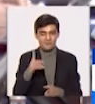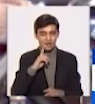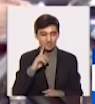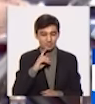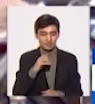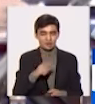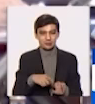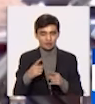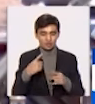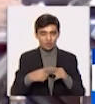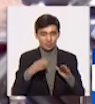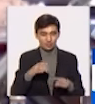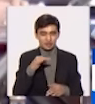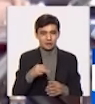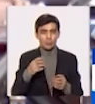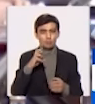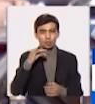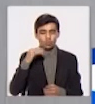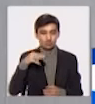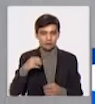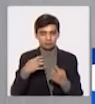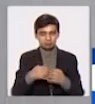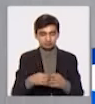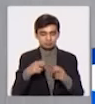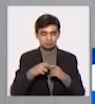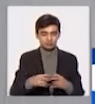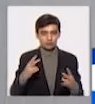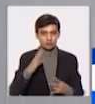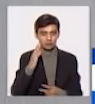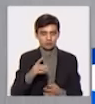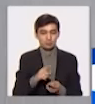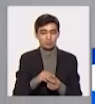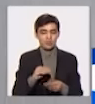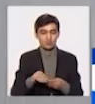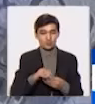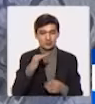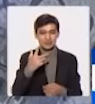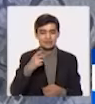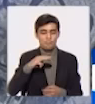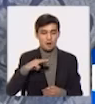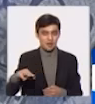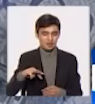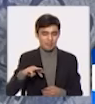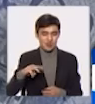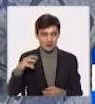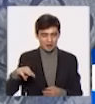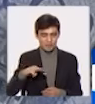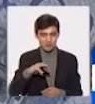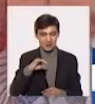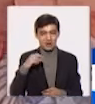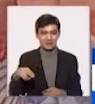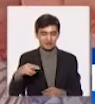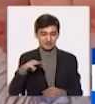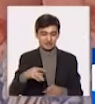шығыстарын басымдықтарын қайта қарауға қажет. Қысқаратын шығыстар 300 миллиард теңге мөлшерінде. Үкімет өкілдері бұл сома